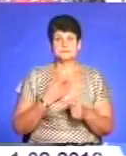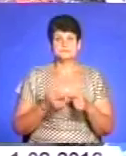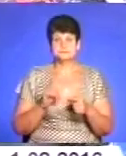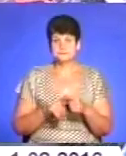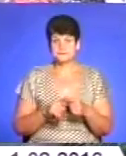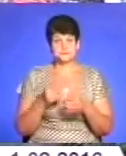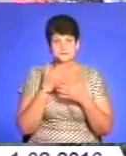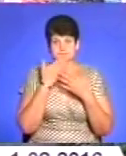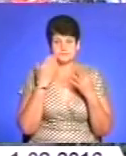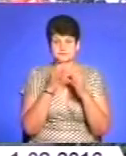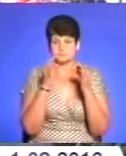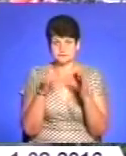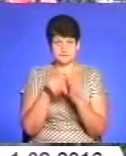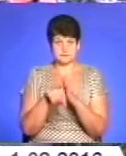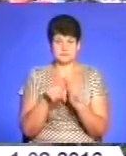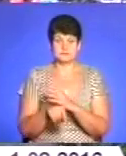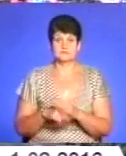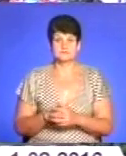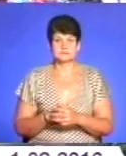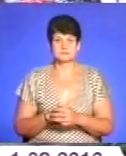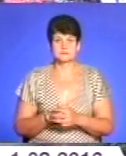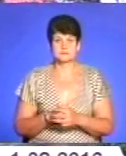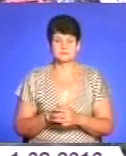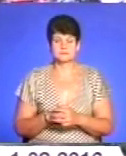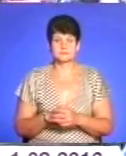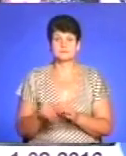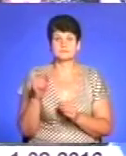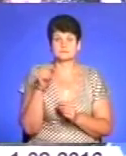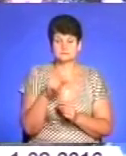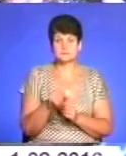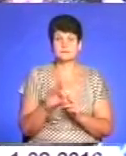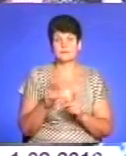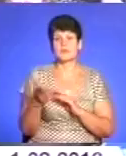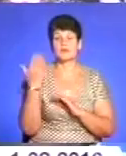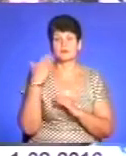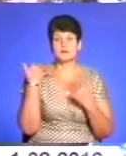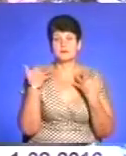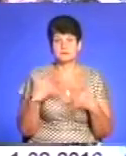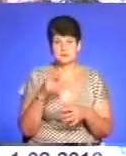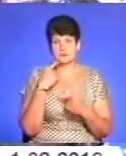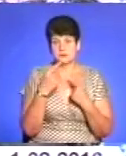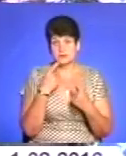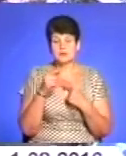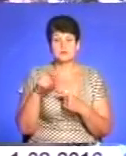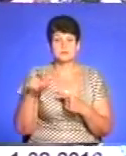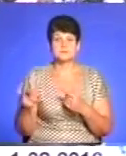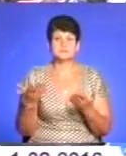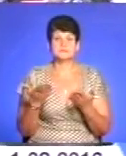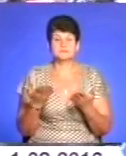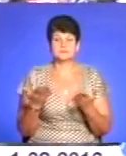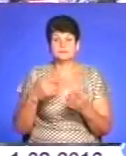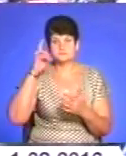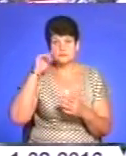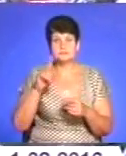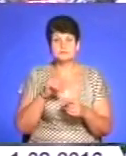ролі абсолютно ніякої. Тому, так як попередньо було сказано, що люди, які знають,